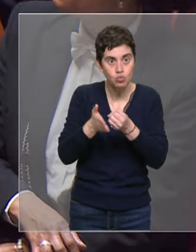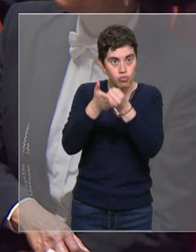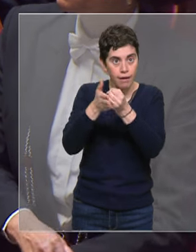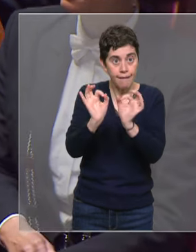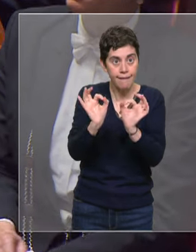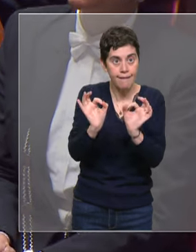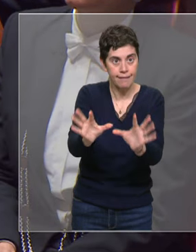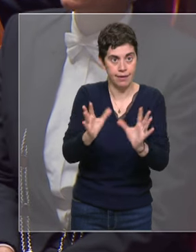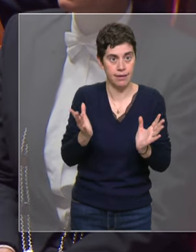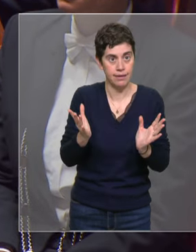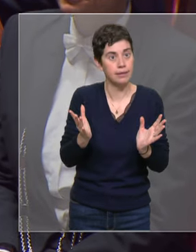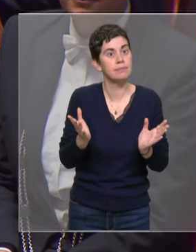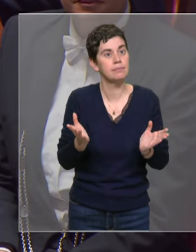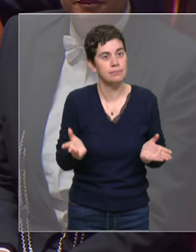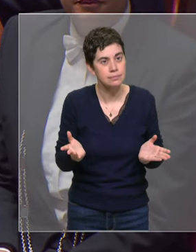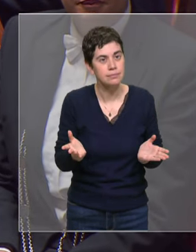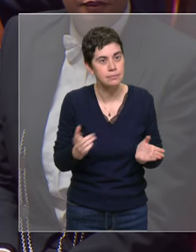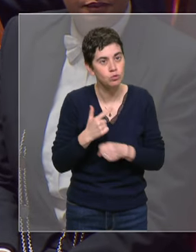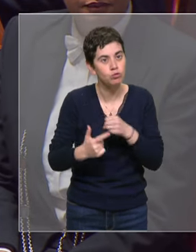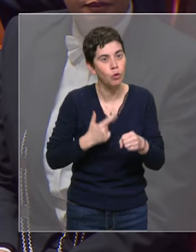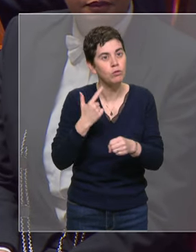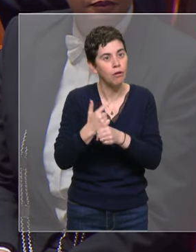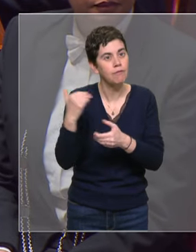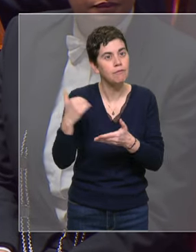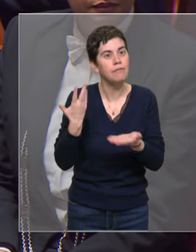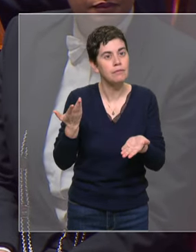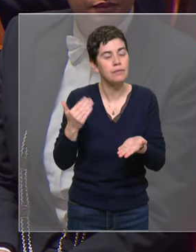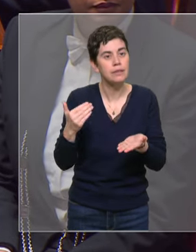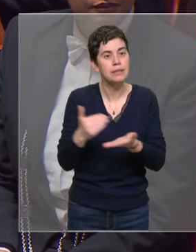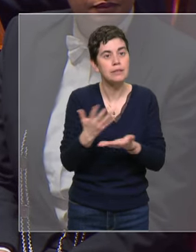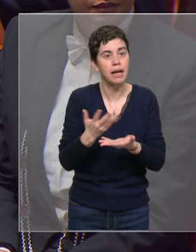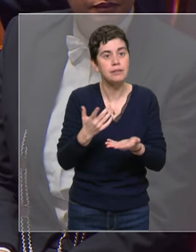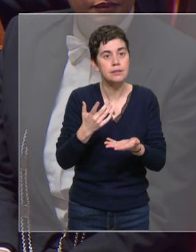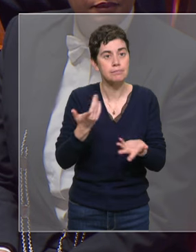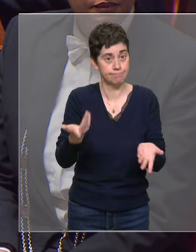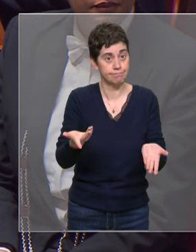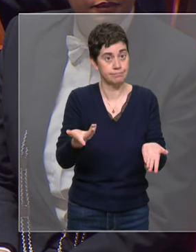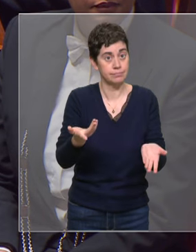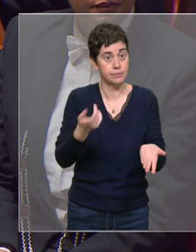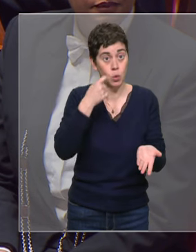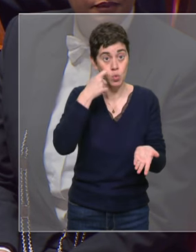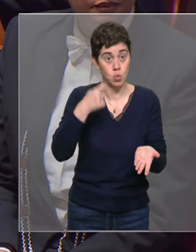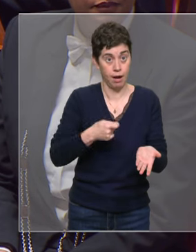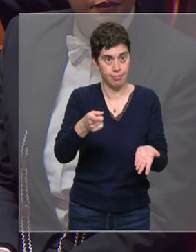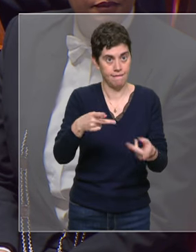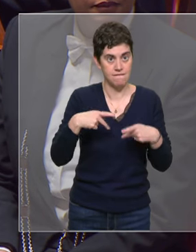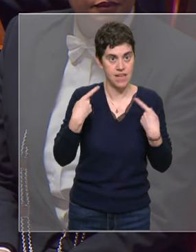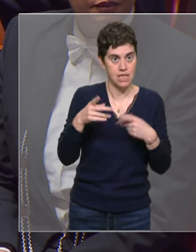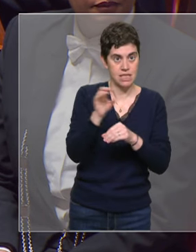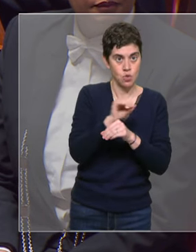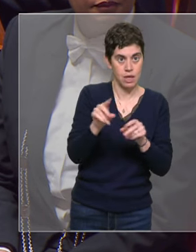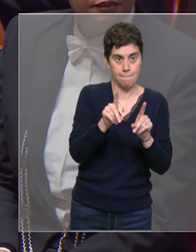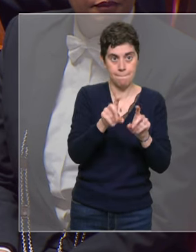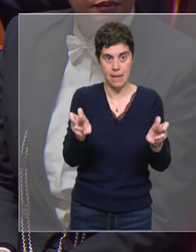depuis 2 ans, probablement qu'ils n'auraient pas pu tenir. Et qu'ils ne vivraient pas du tout, ni en sécurité, ni en paix,